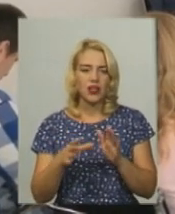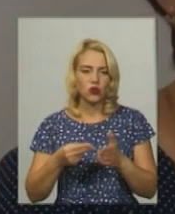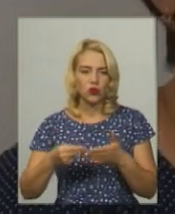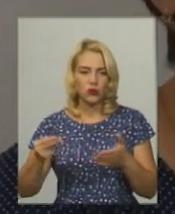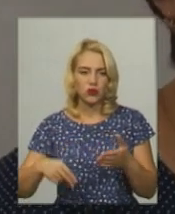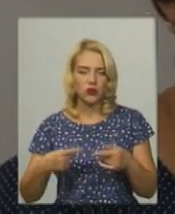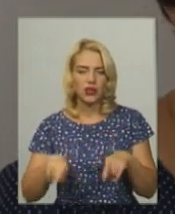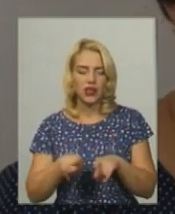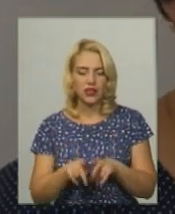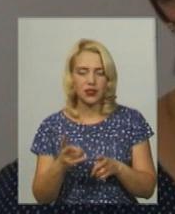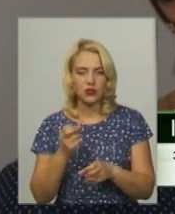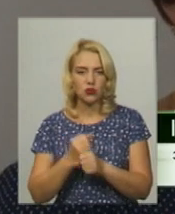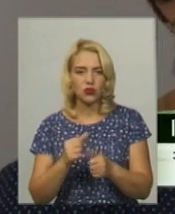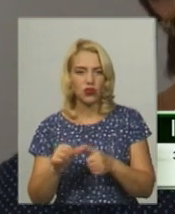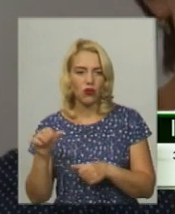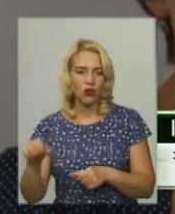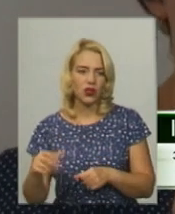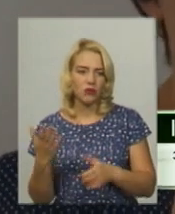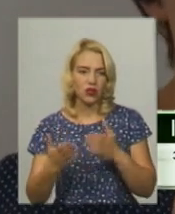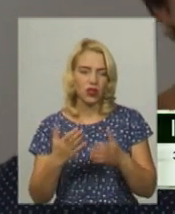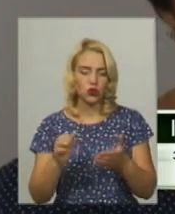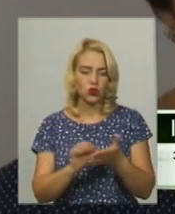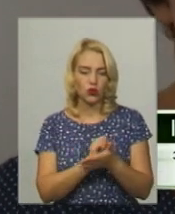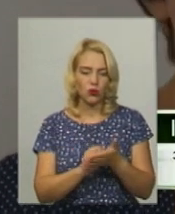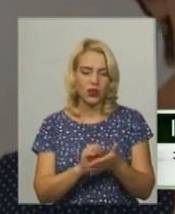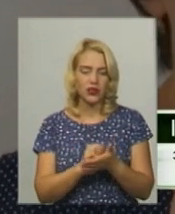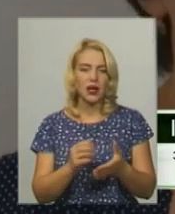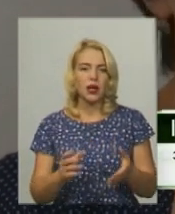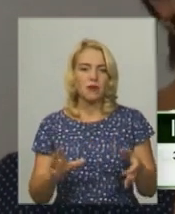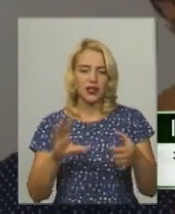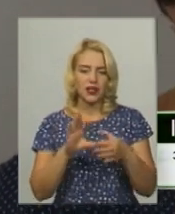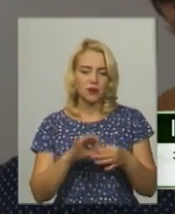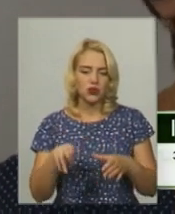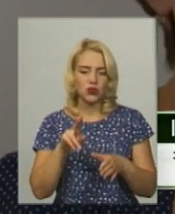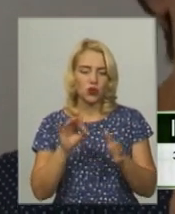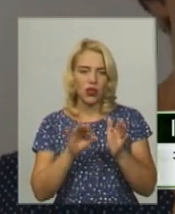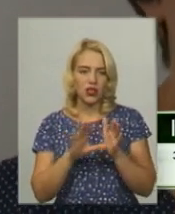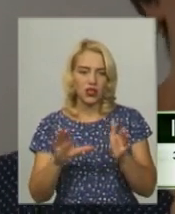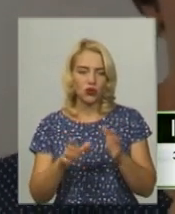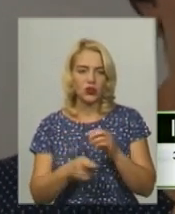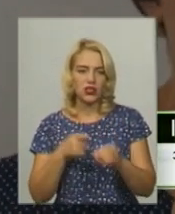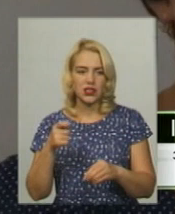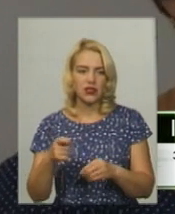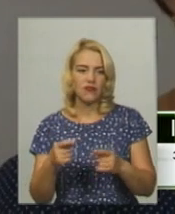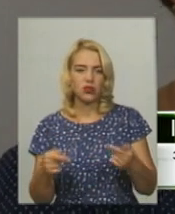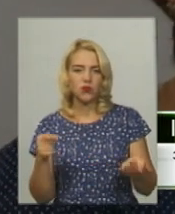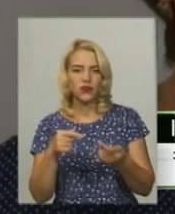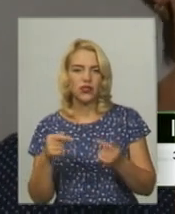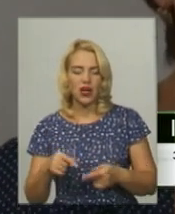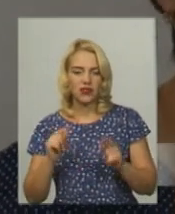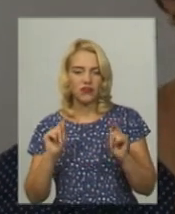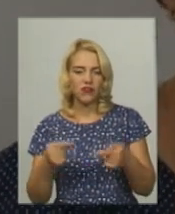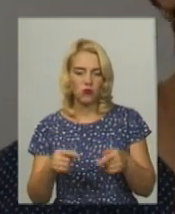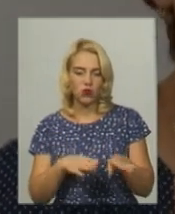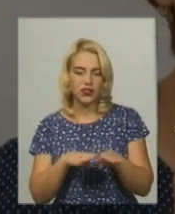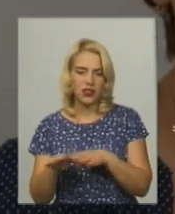окремо. Якщо документи, які прикріплені до електронної заяви, відповідають заявленим вимогам, стандартним вимогам,